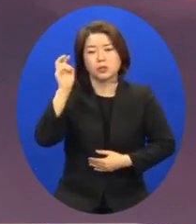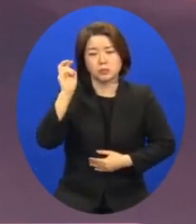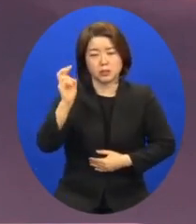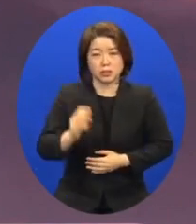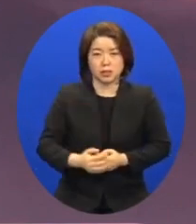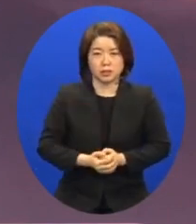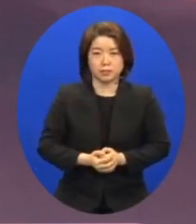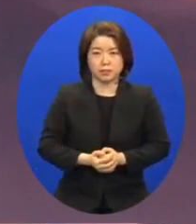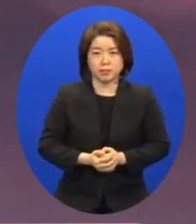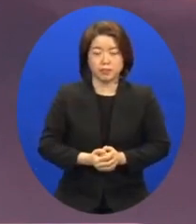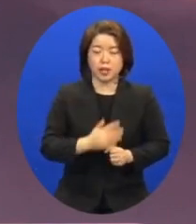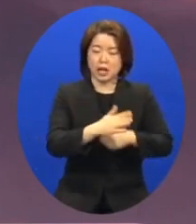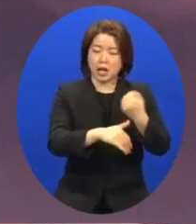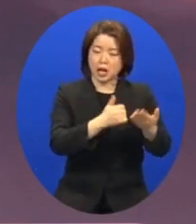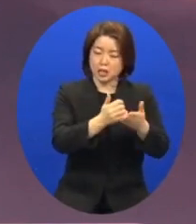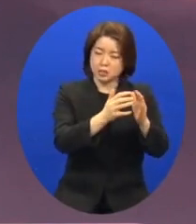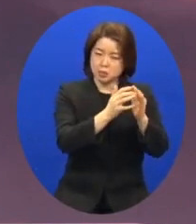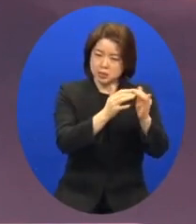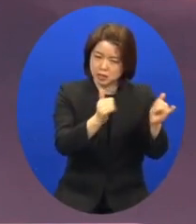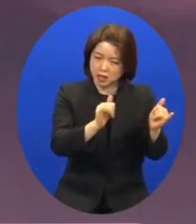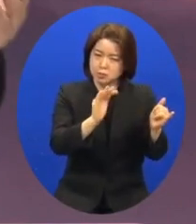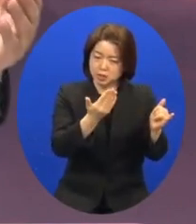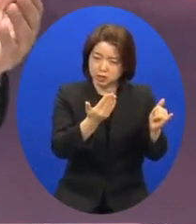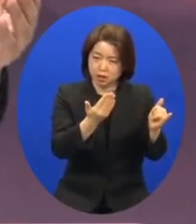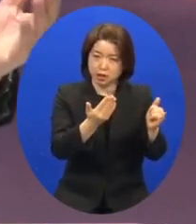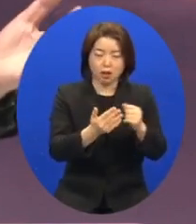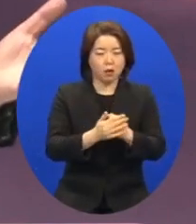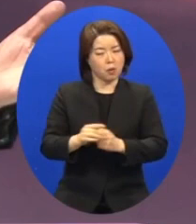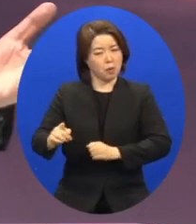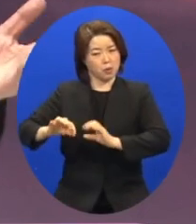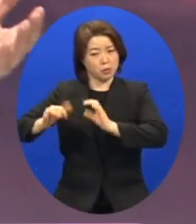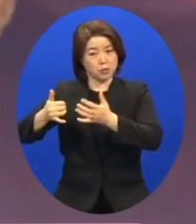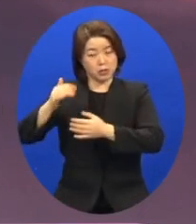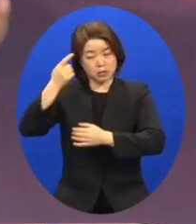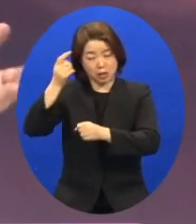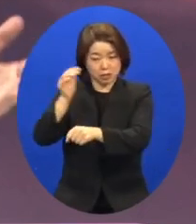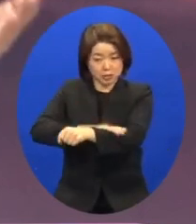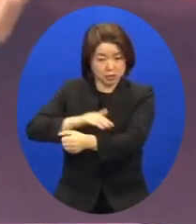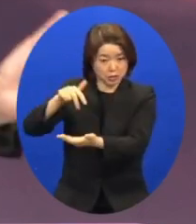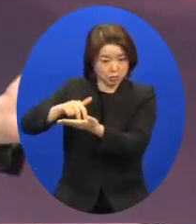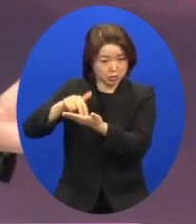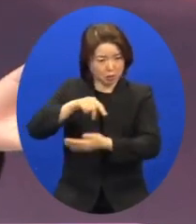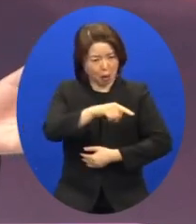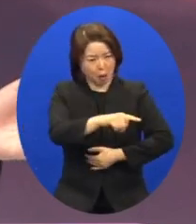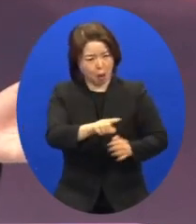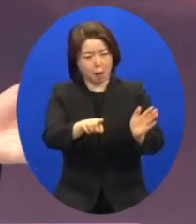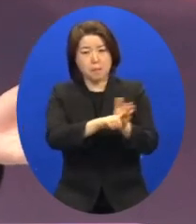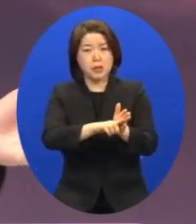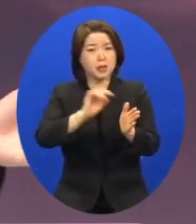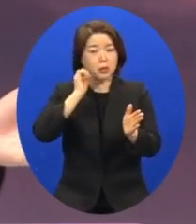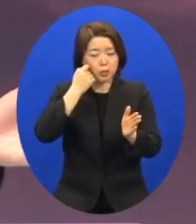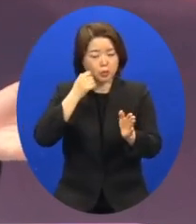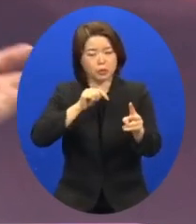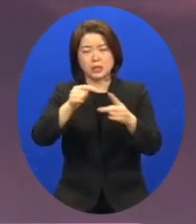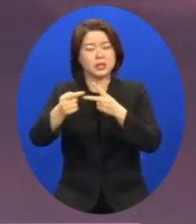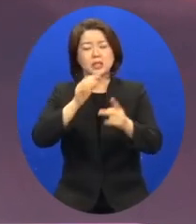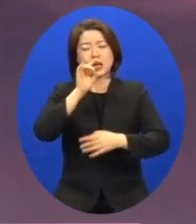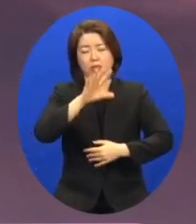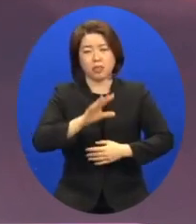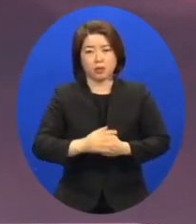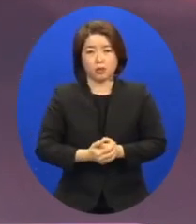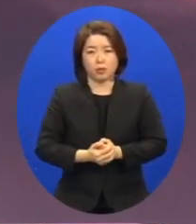하나님은 인간이 되셨다 세상 지혜로 는 도무지 믿어지지 도 이해도 안되는 일입니다